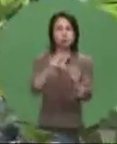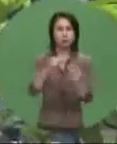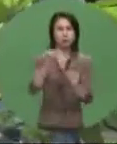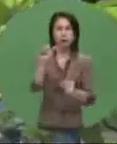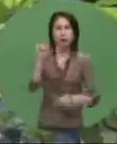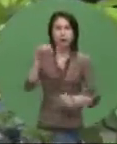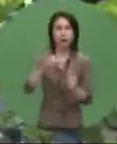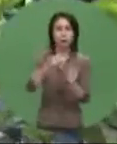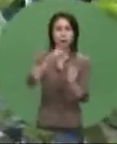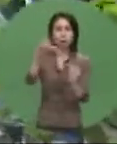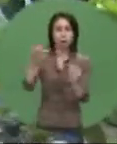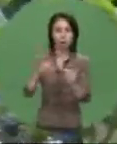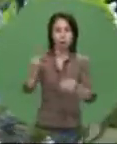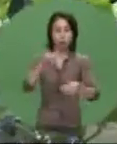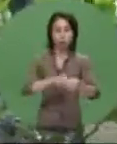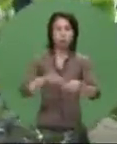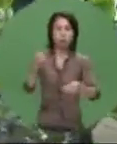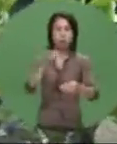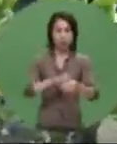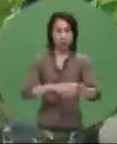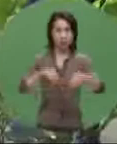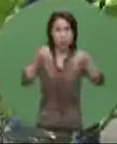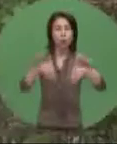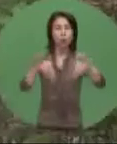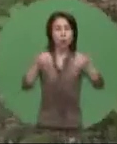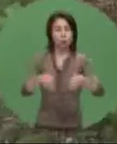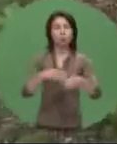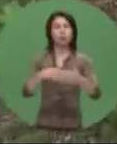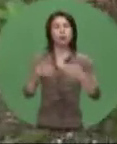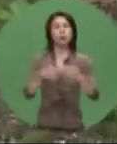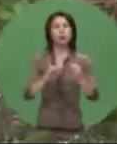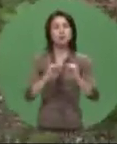ってハンカチの生葉染めに挑戦しました。